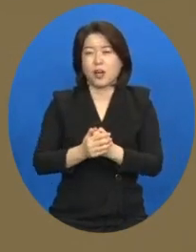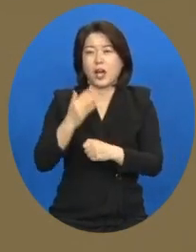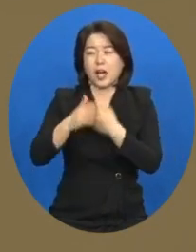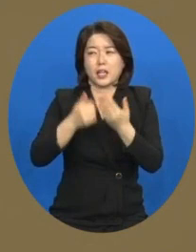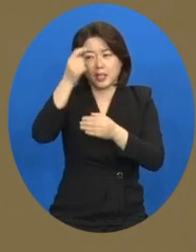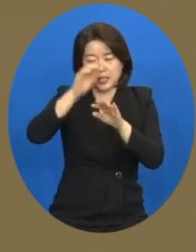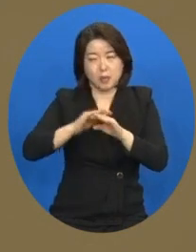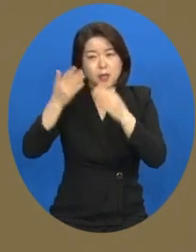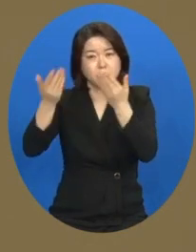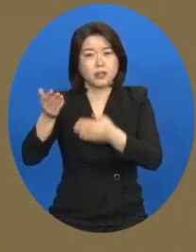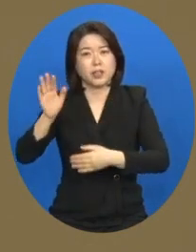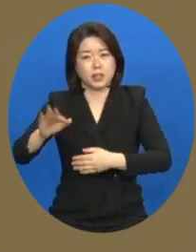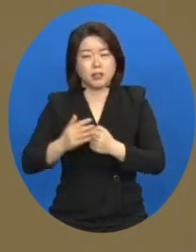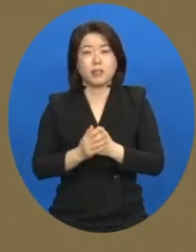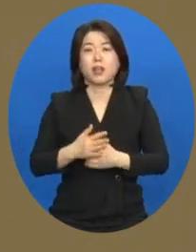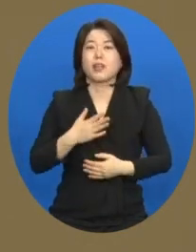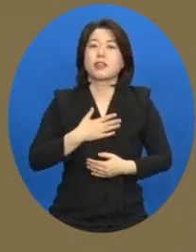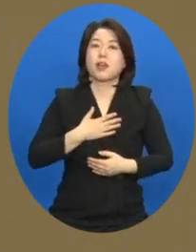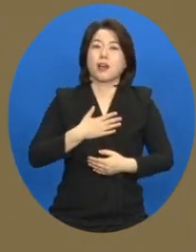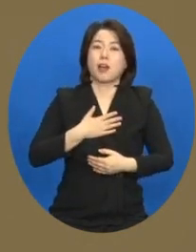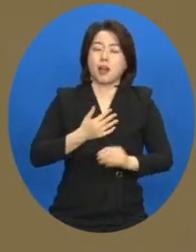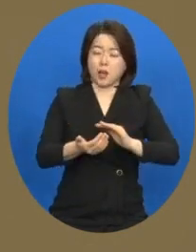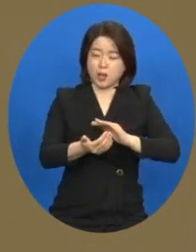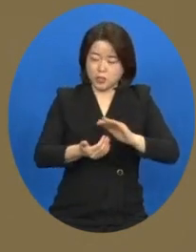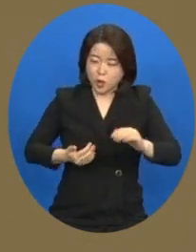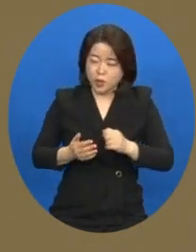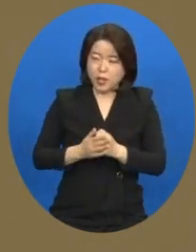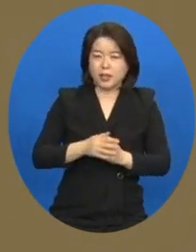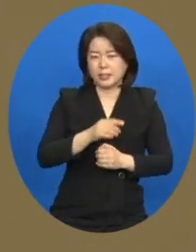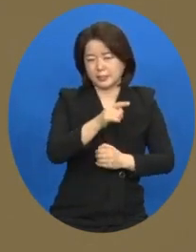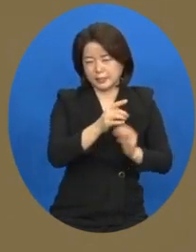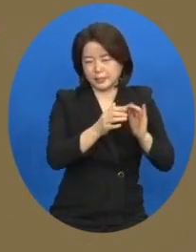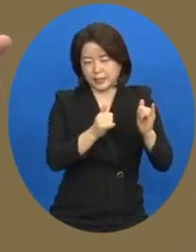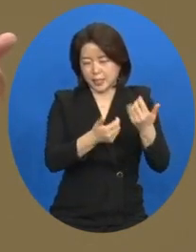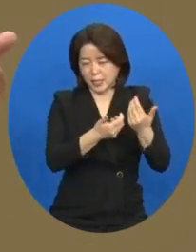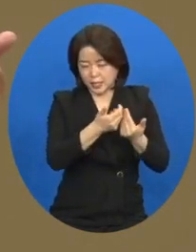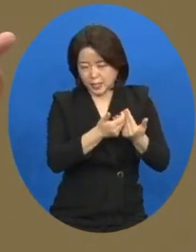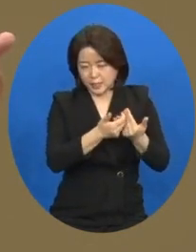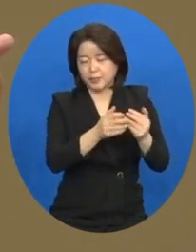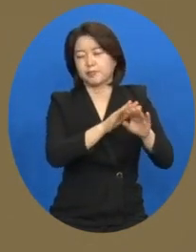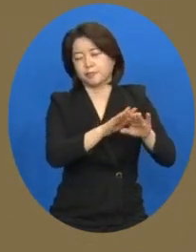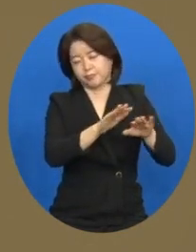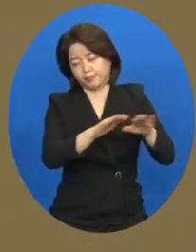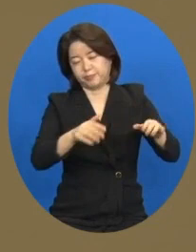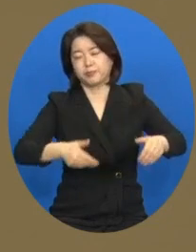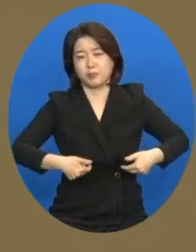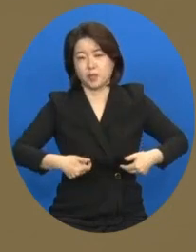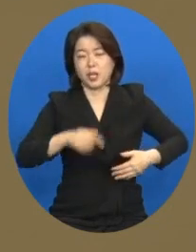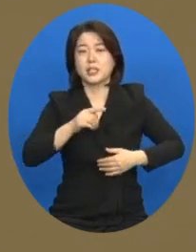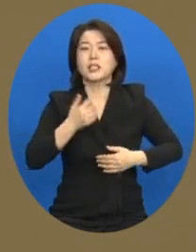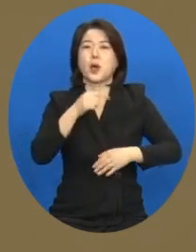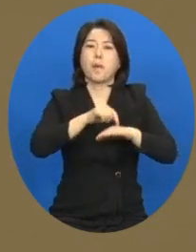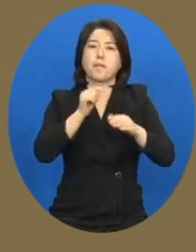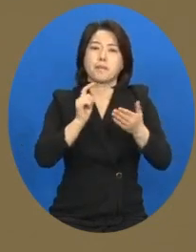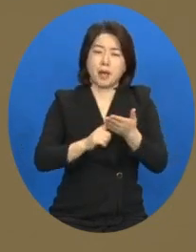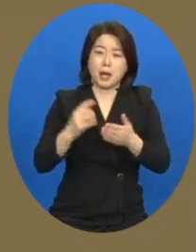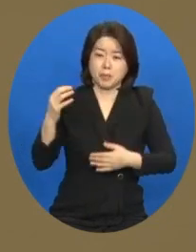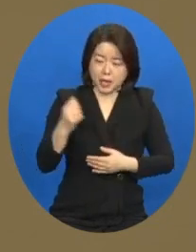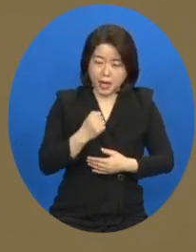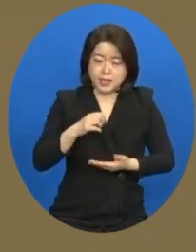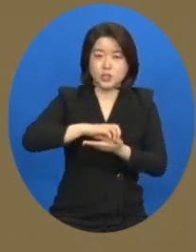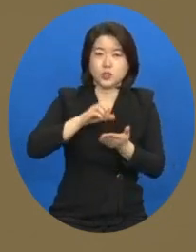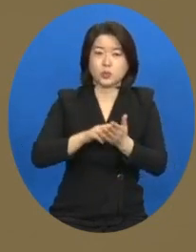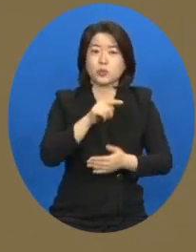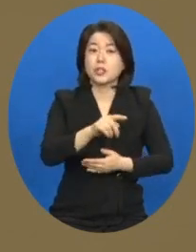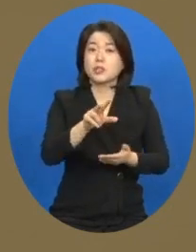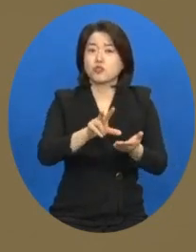되는데 그러면 아 내가 풀어야지 그 사람과의 화해해야지 이런 자세를 가져야 될 정도로 이